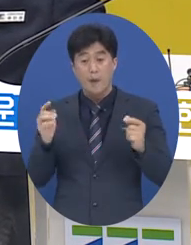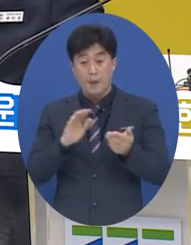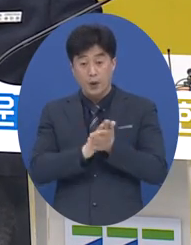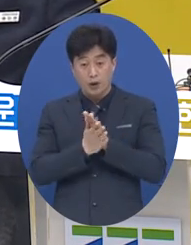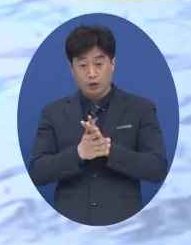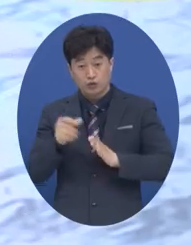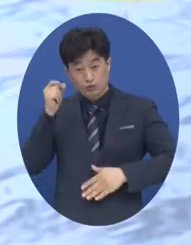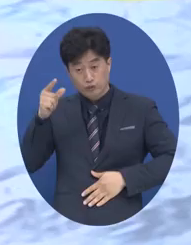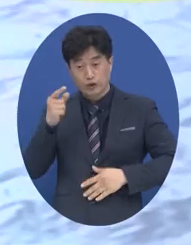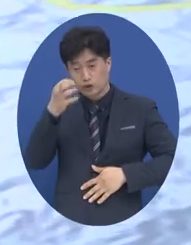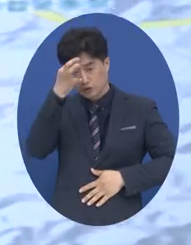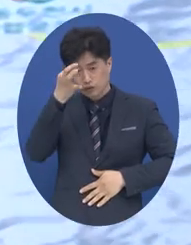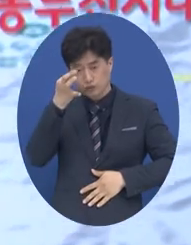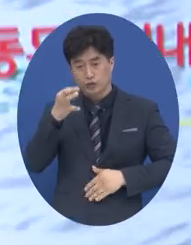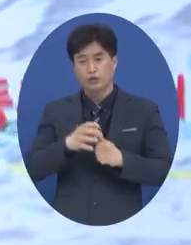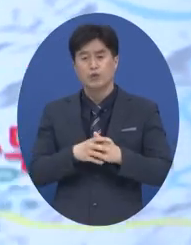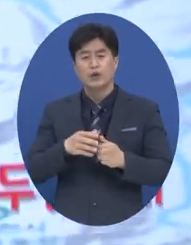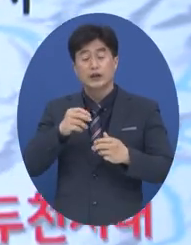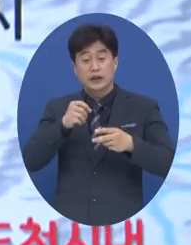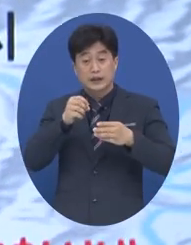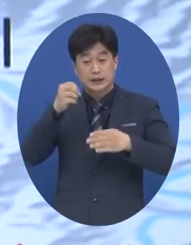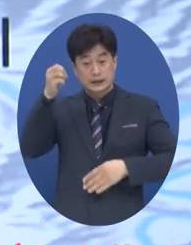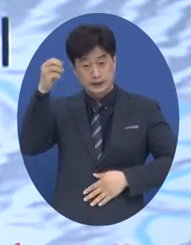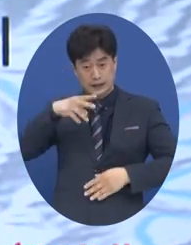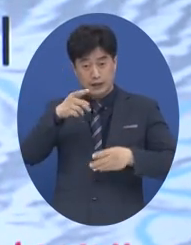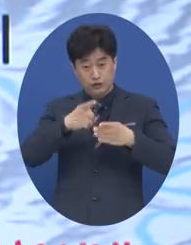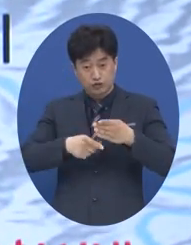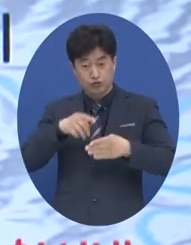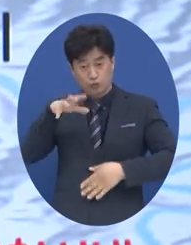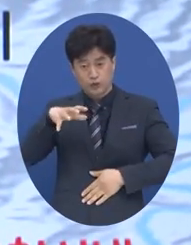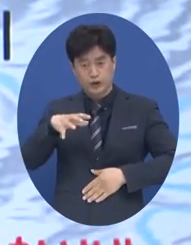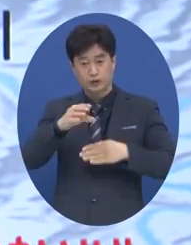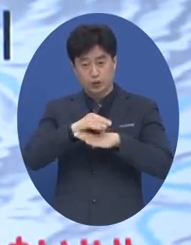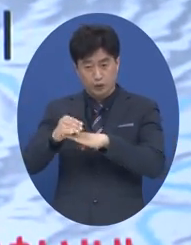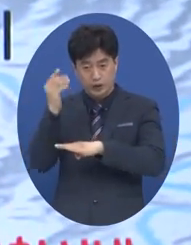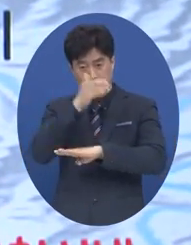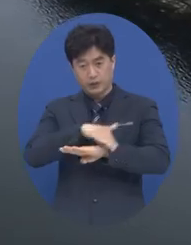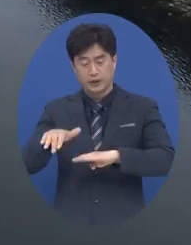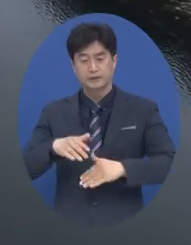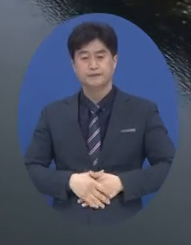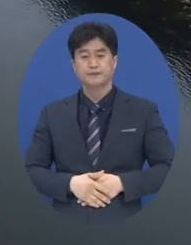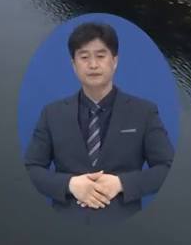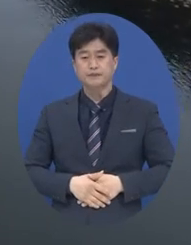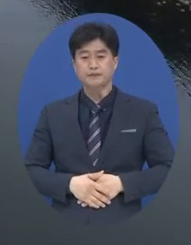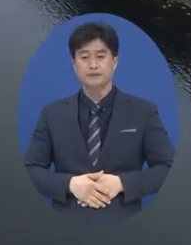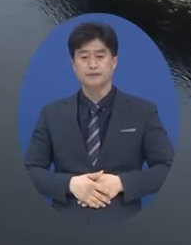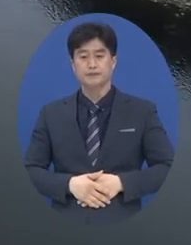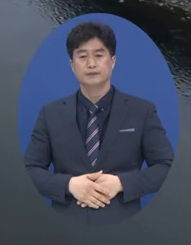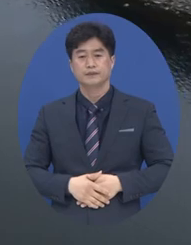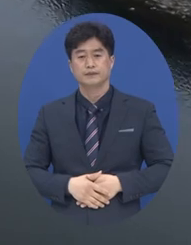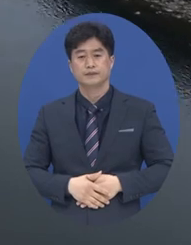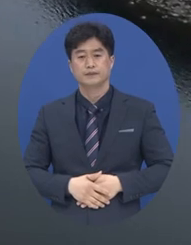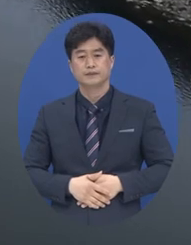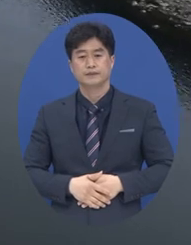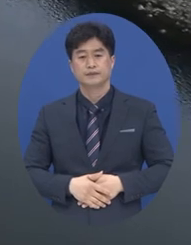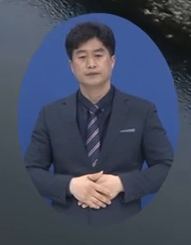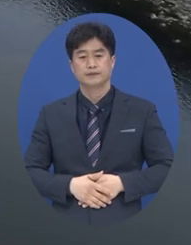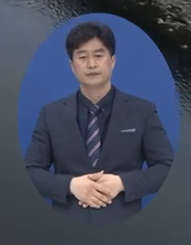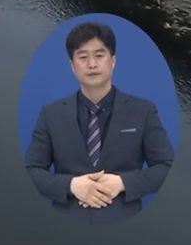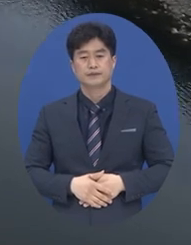양주 동두천 신천 숙의 00 하수처리장 에 적용할 예정입니다 경기 주 팁의 김태 입니다